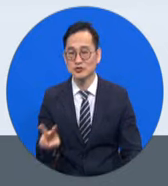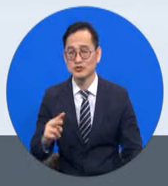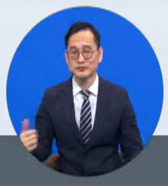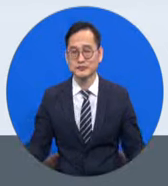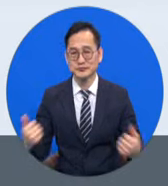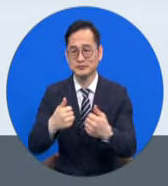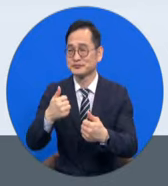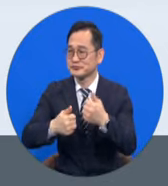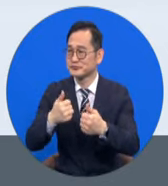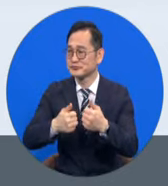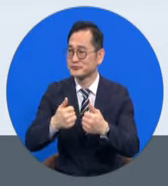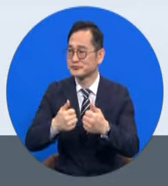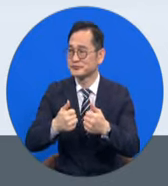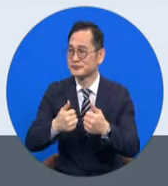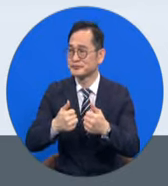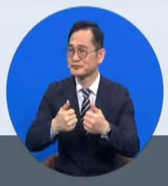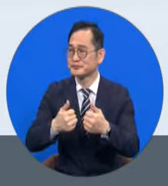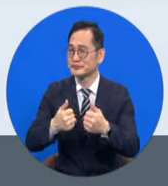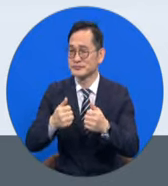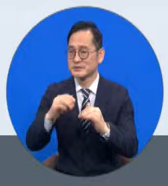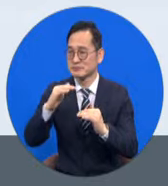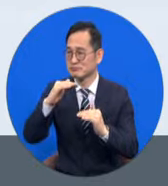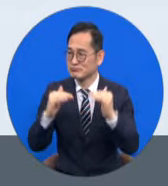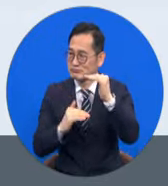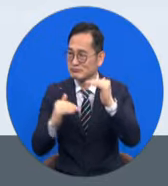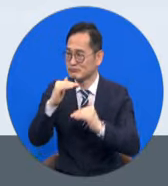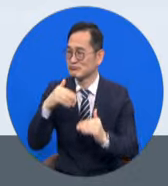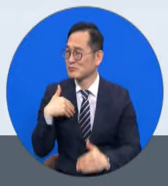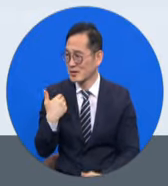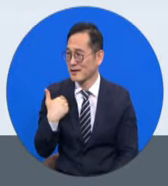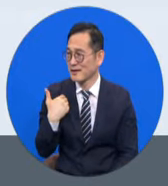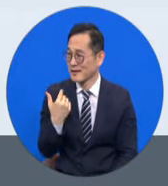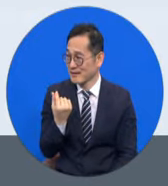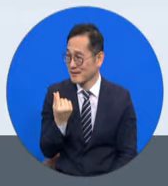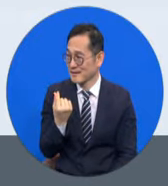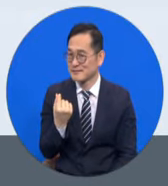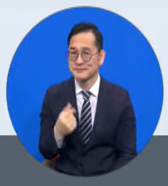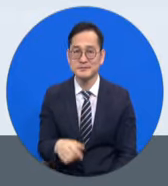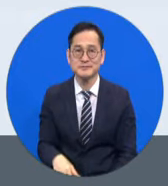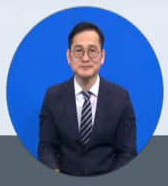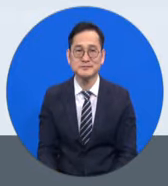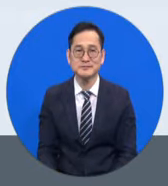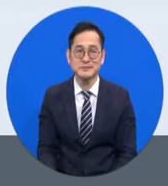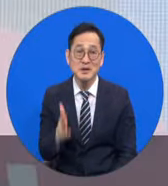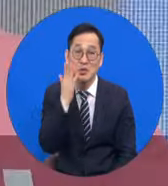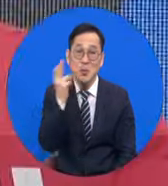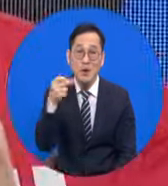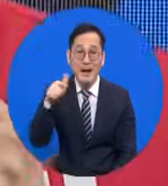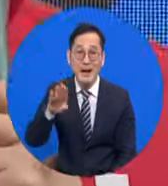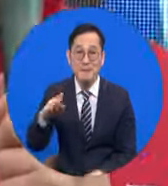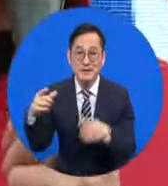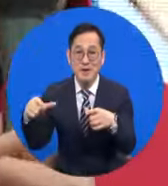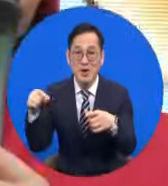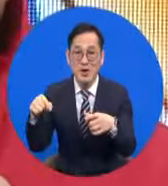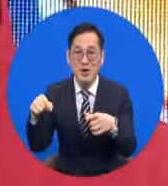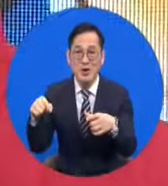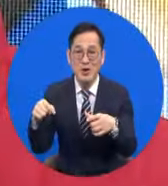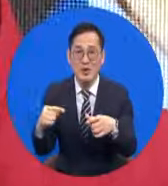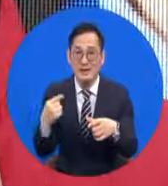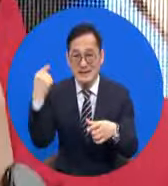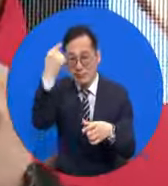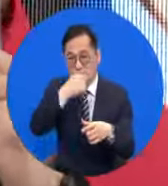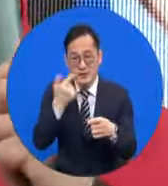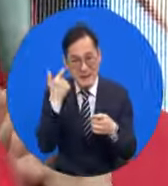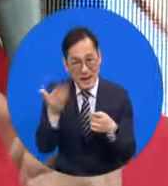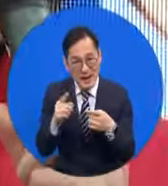그런 양상인데 오차범위 내에요. 네네. 상당히 치열합니다. 제가 봤을 때 도봉갑은요 볼 거 없이 당이냐 인물이냐 둘 중에